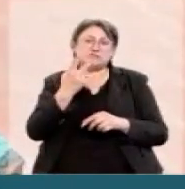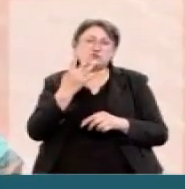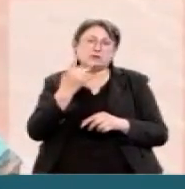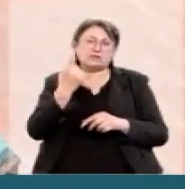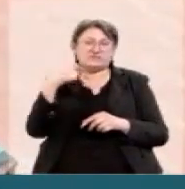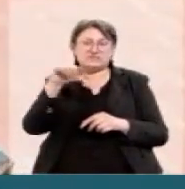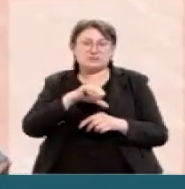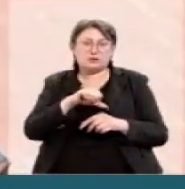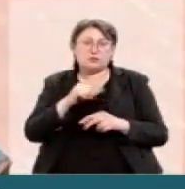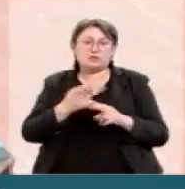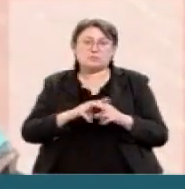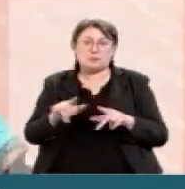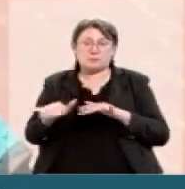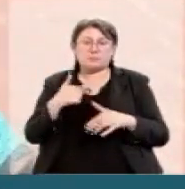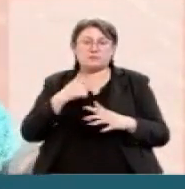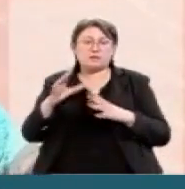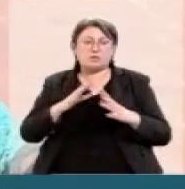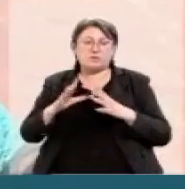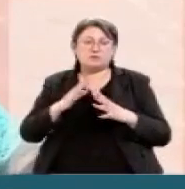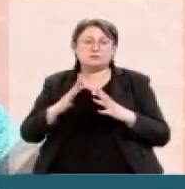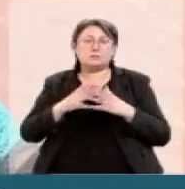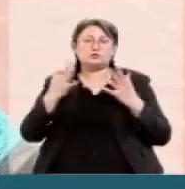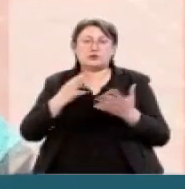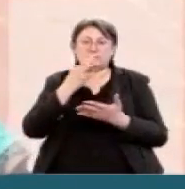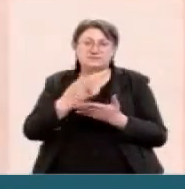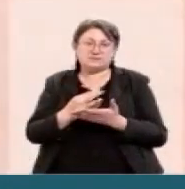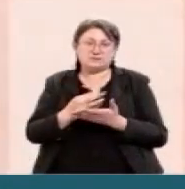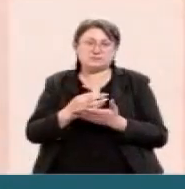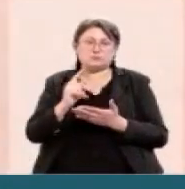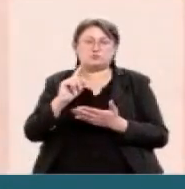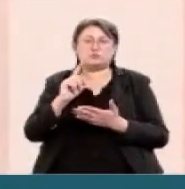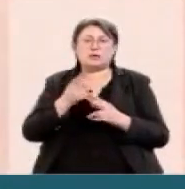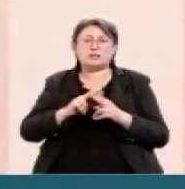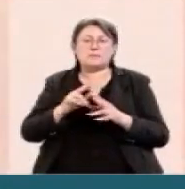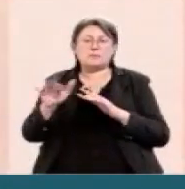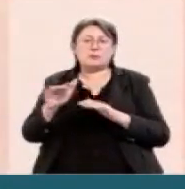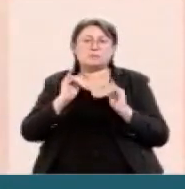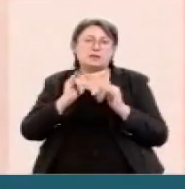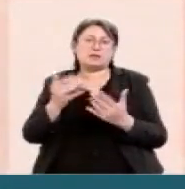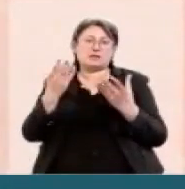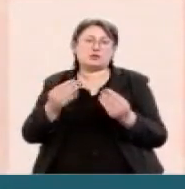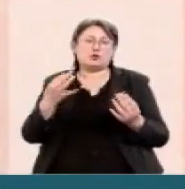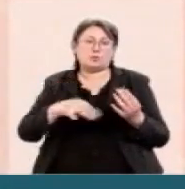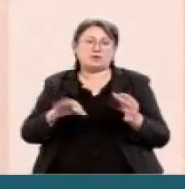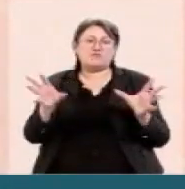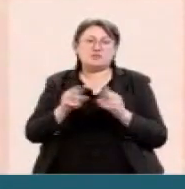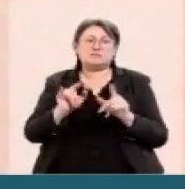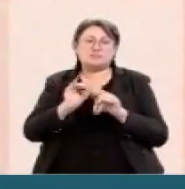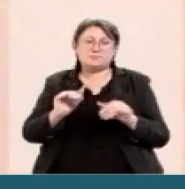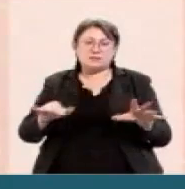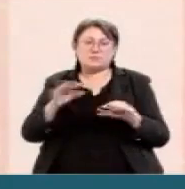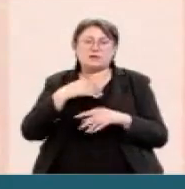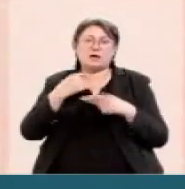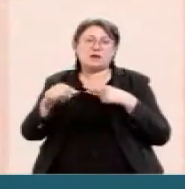раза в неделю. К этому мероприятию мы готовились с большой ответственностью, поскольку оно приурочено ко Дню Домбры. Вместе с ребятами мы